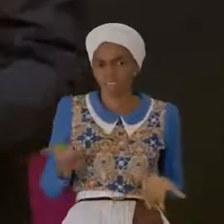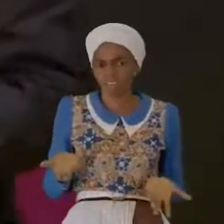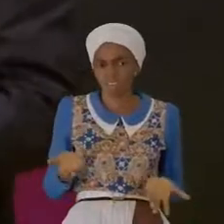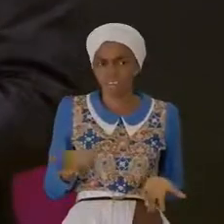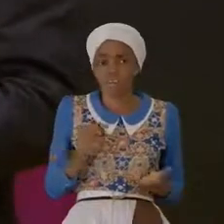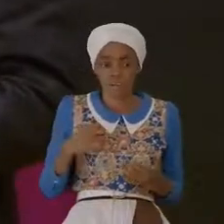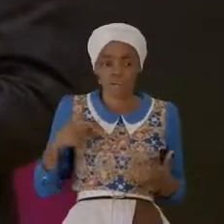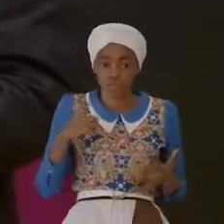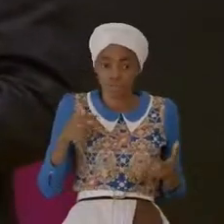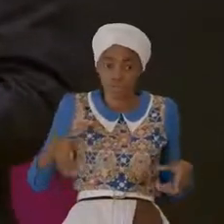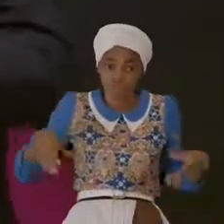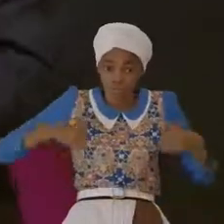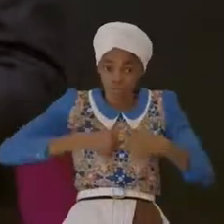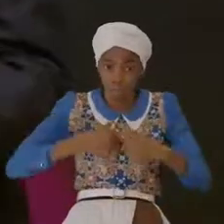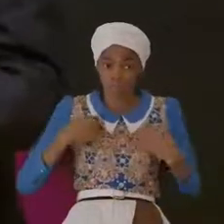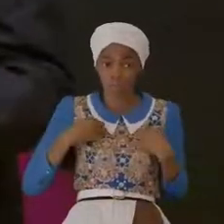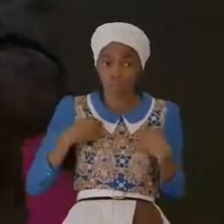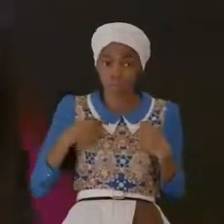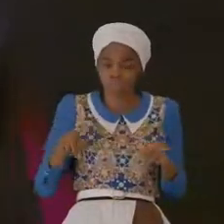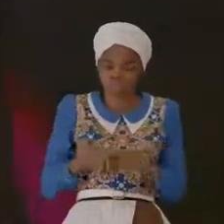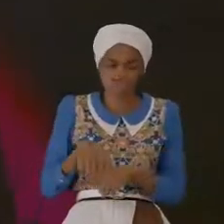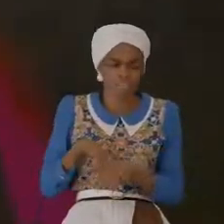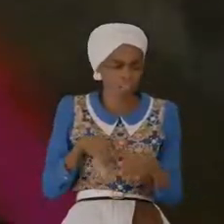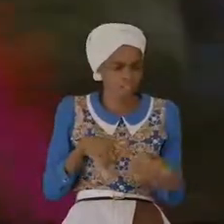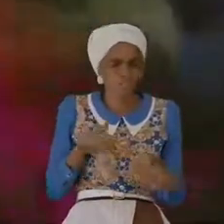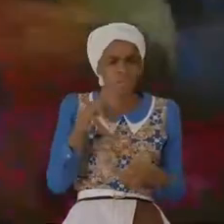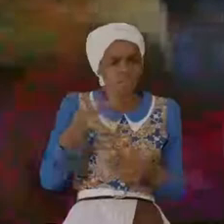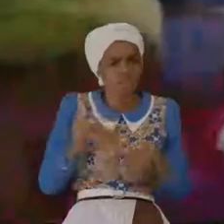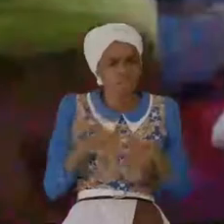Tu es circoncis comme eux, tu t'habilles comme eux, tu fais tout